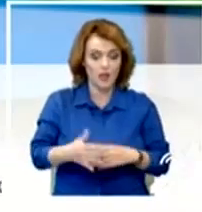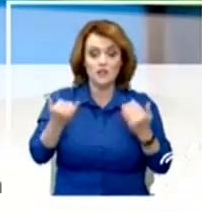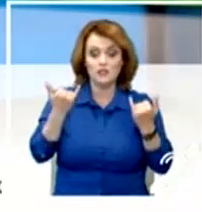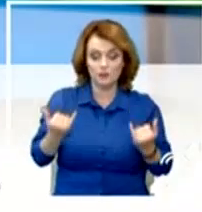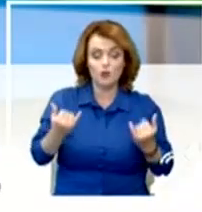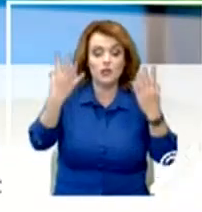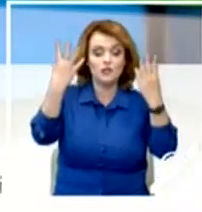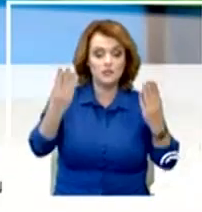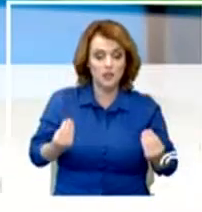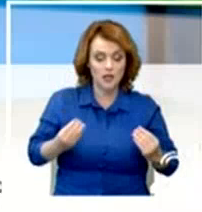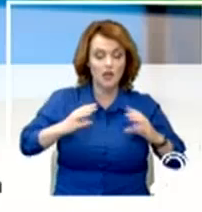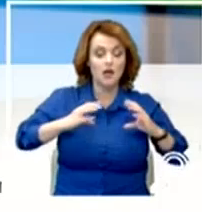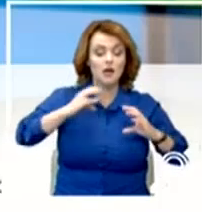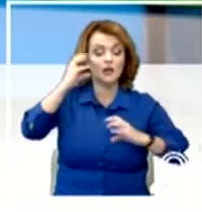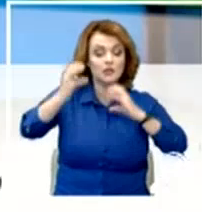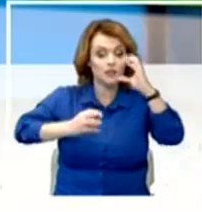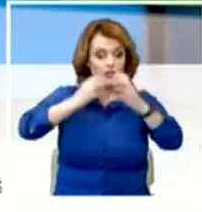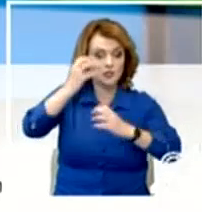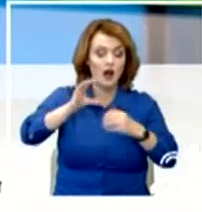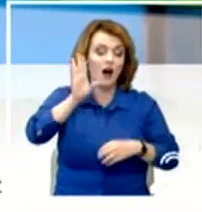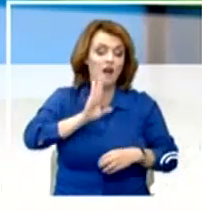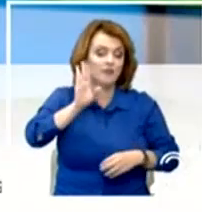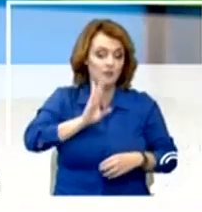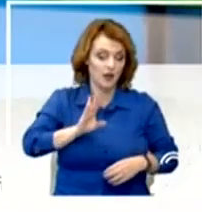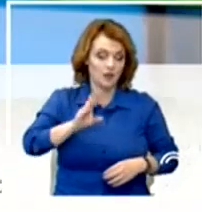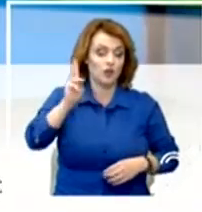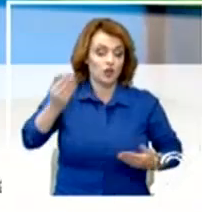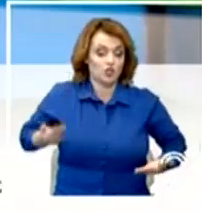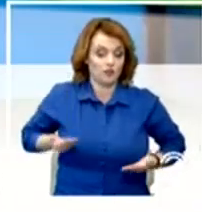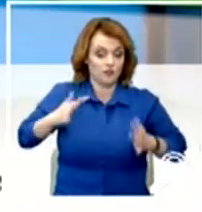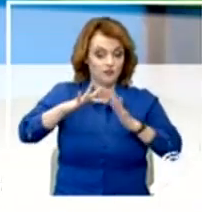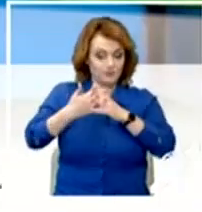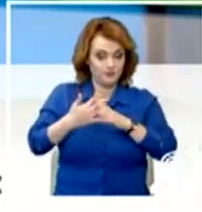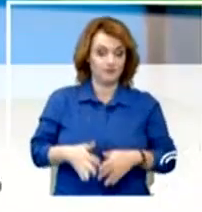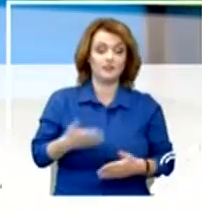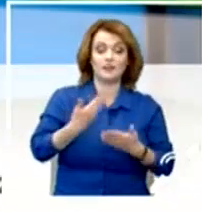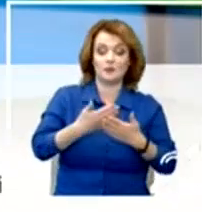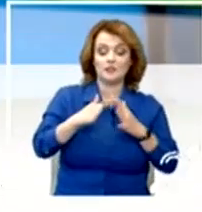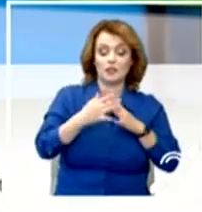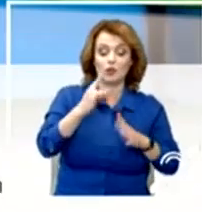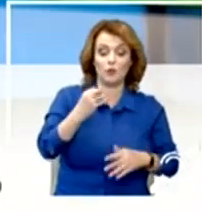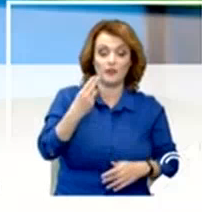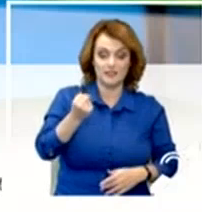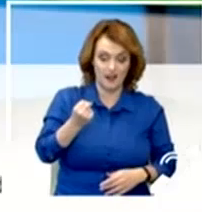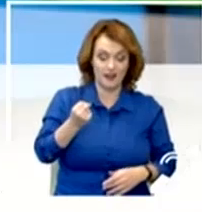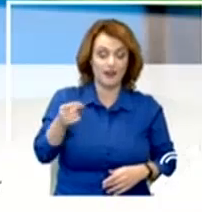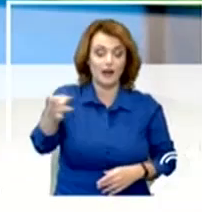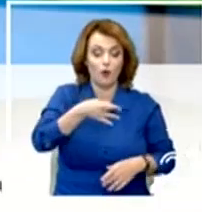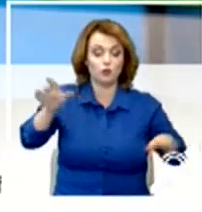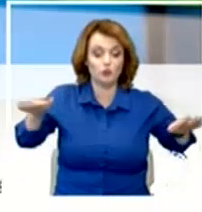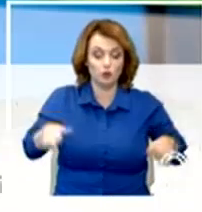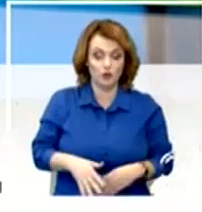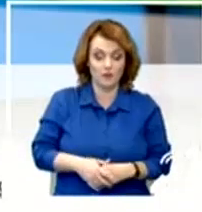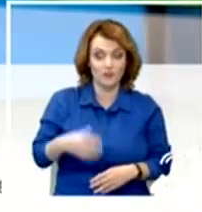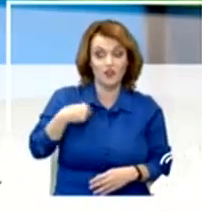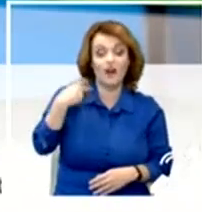Mediul Rural. Doar că la țară o zi de toamnă hrănește un an. La Rublenița, raionul Soroca, am găsit femeile în câmp, dar și